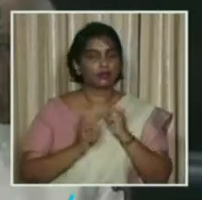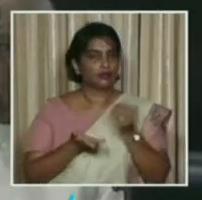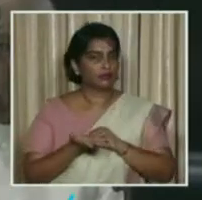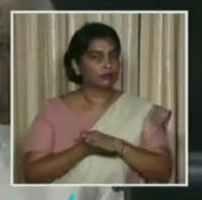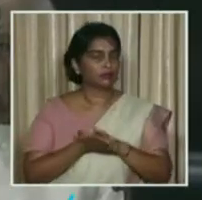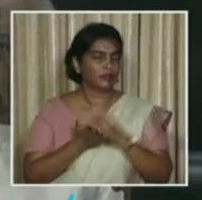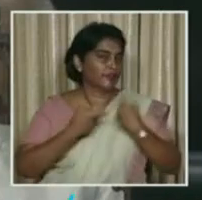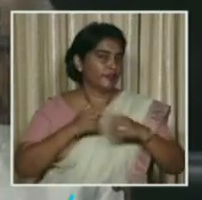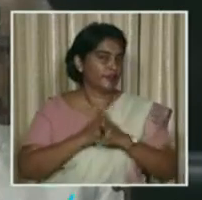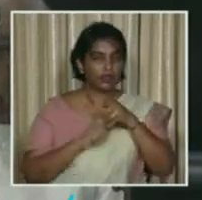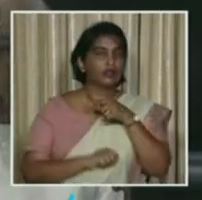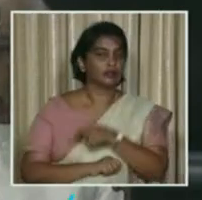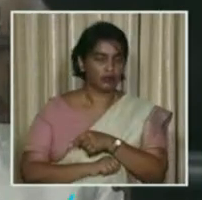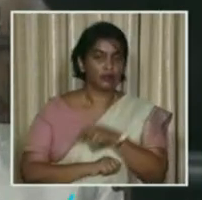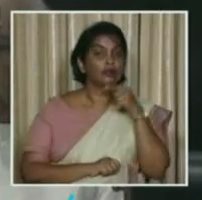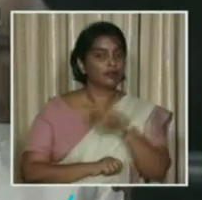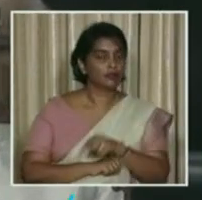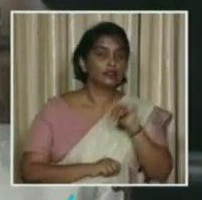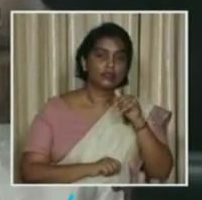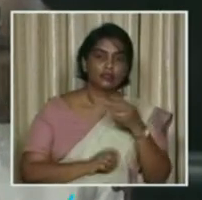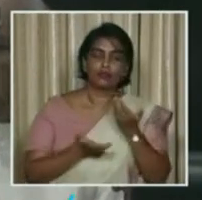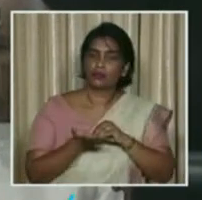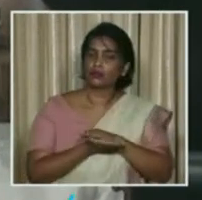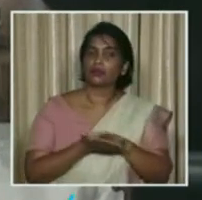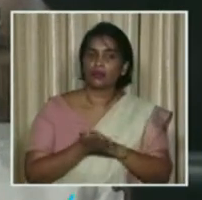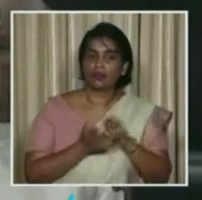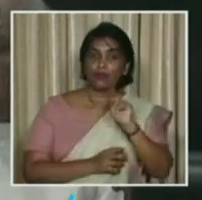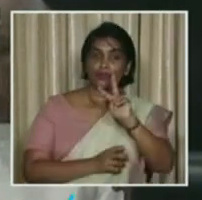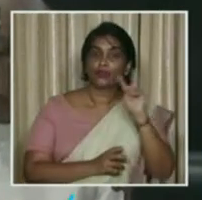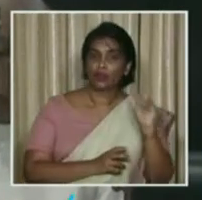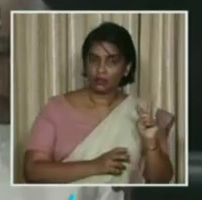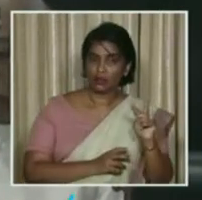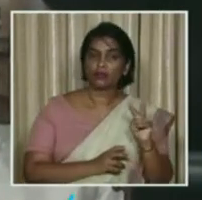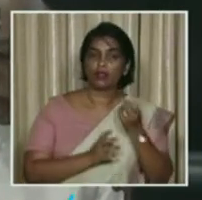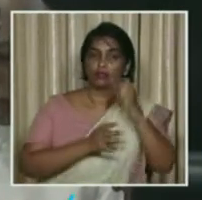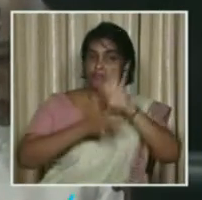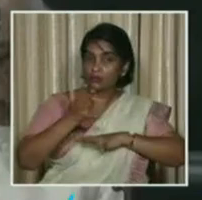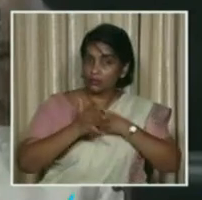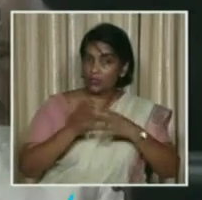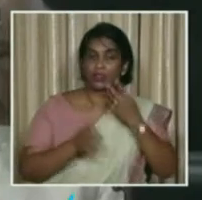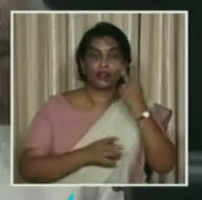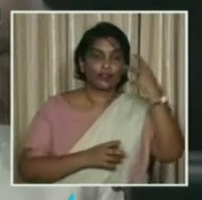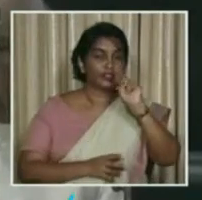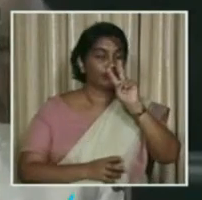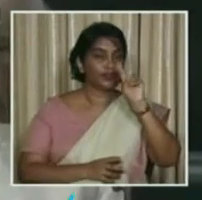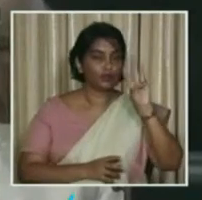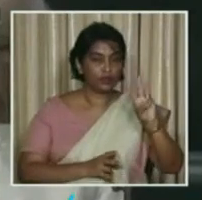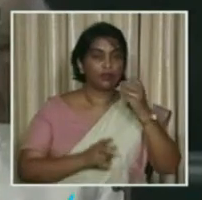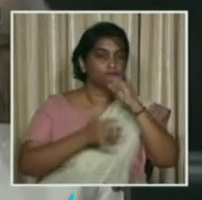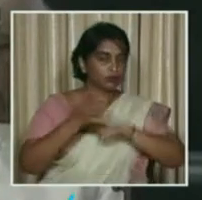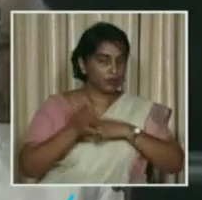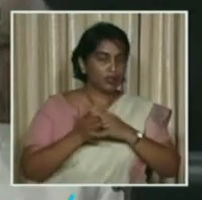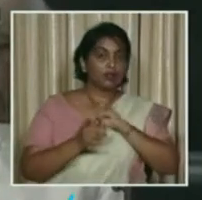ප්‍රතිසංස්කරණ ගණනාවක් සිදු කළ යුතු වෙනවා මේ සමහර ප්‍රතිසංස්කරණ අප 2022 අතුරු අයවැය සහ 2023 අයවැය මගින් යෝජනා